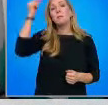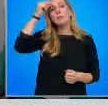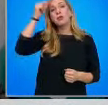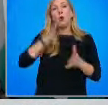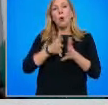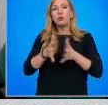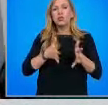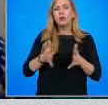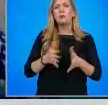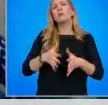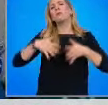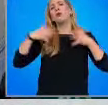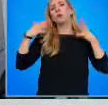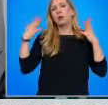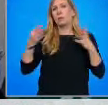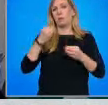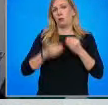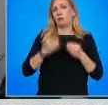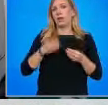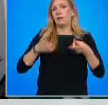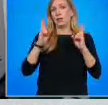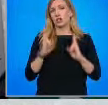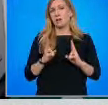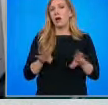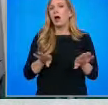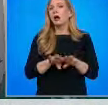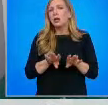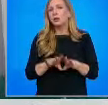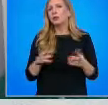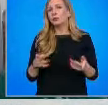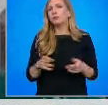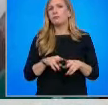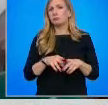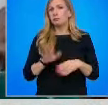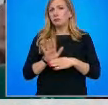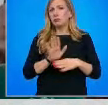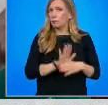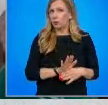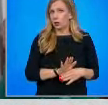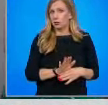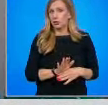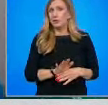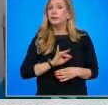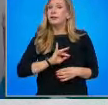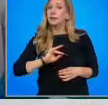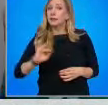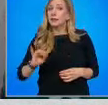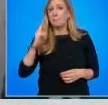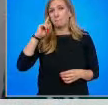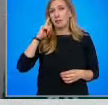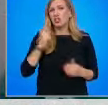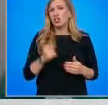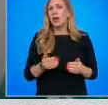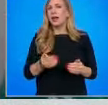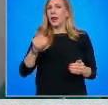далеч по-големи проблеми, които трябва да решаваме като народни избранници. И мисля, че е